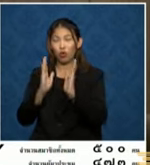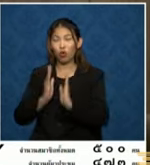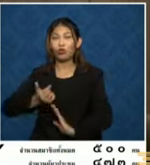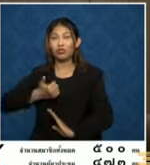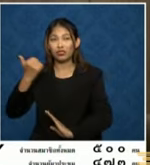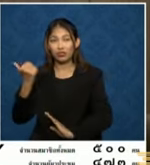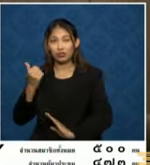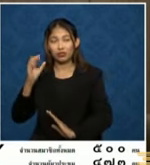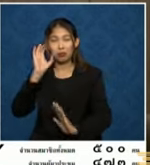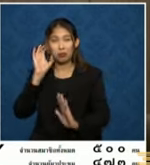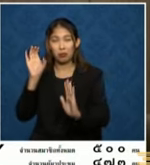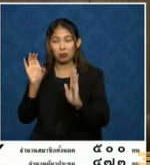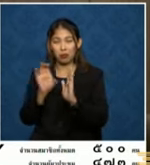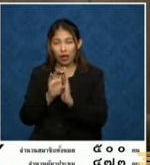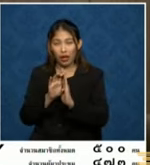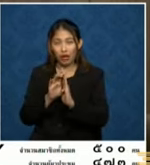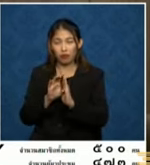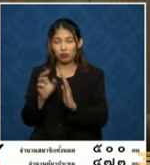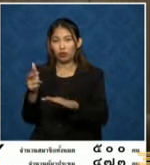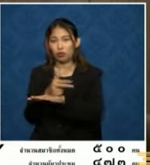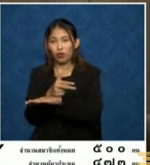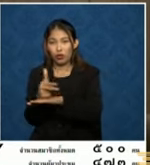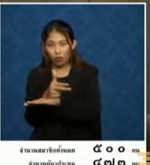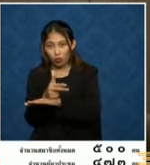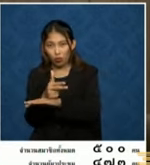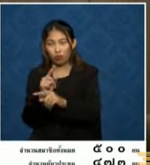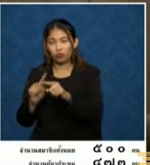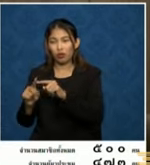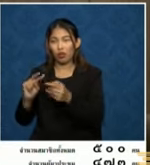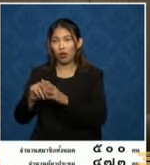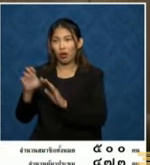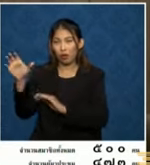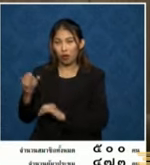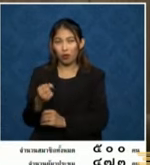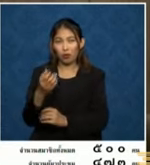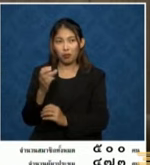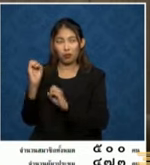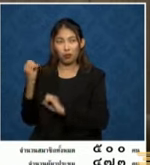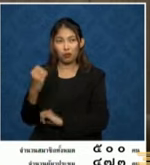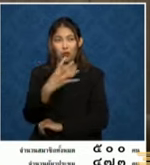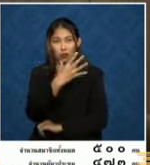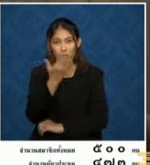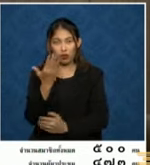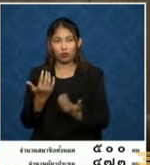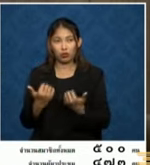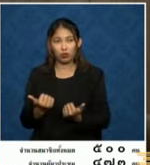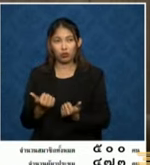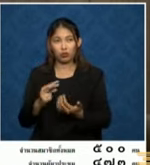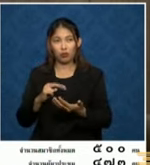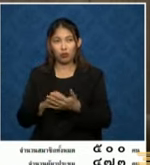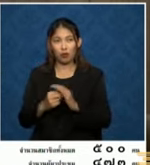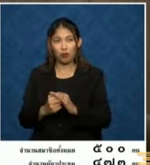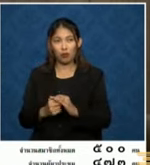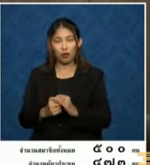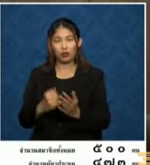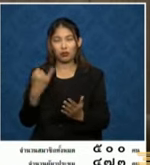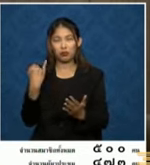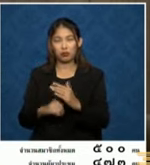อกทั้งภาพนิ่งทั้งภาพเคลื่อนไหวมาแสดงต่อสภาแห่งนี้ครับผมถือว่าผิด